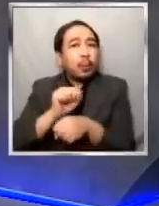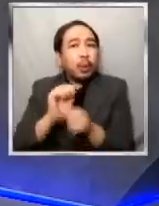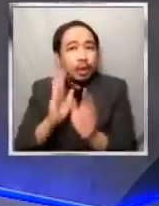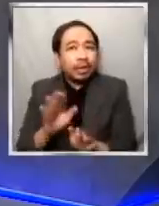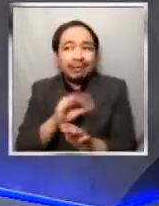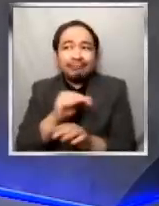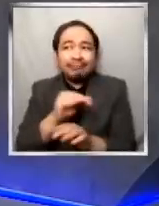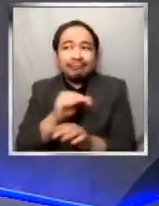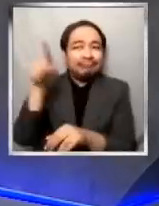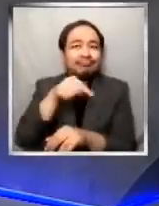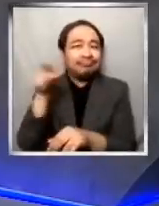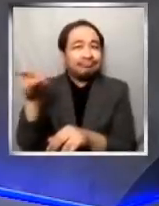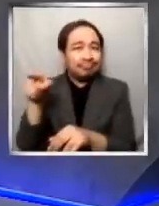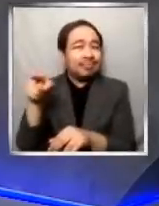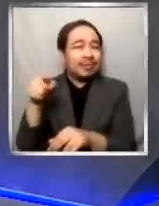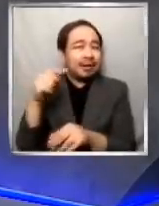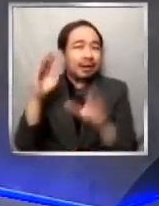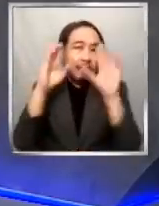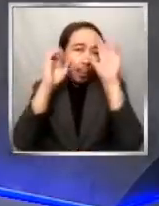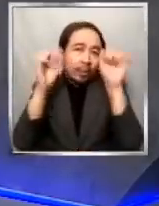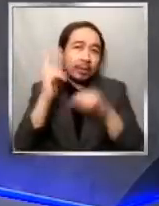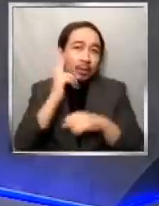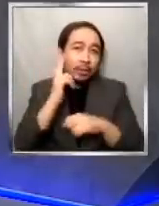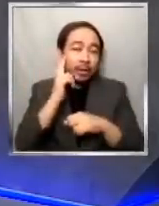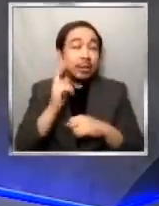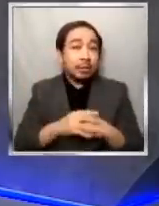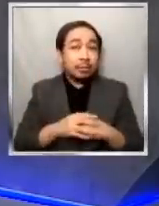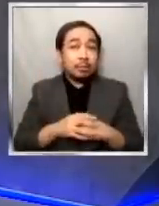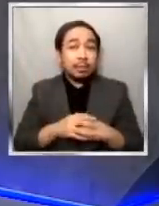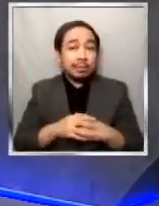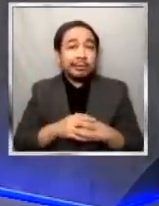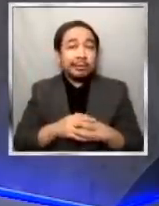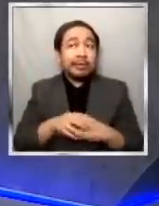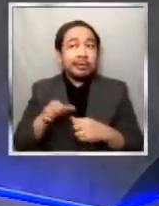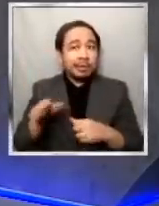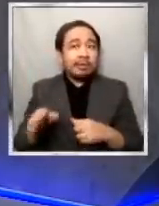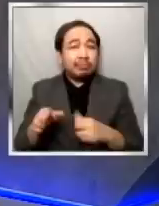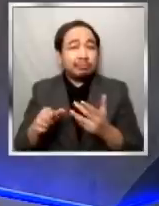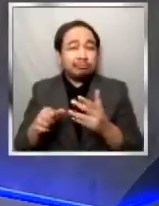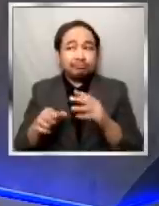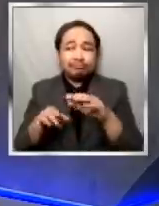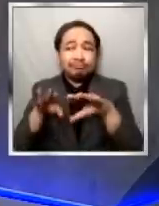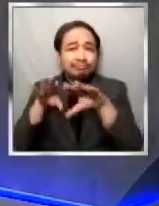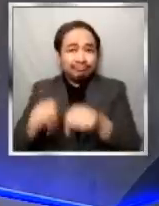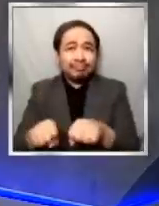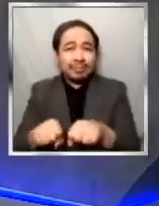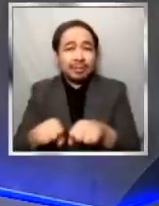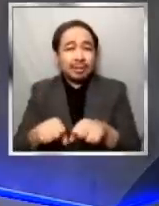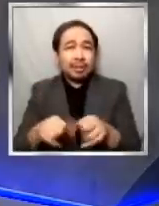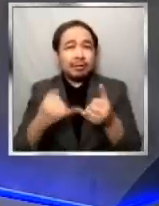Pangulong Duterte. Yan po yung mga hinuli doon. Kaya